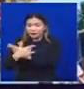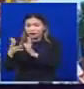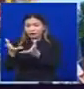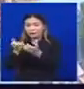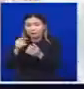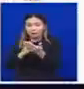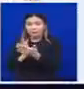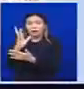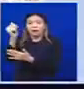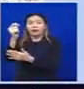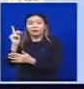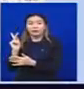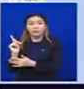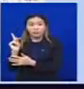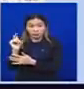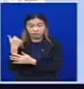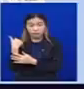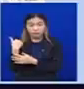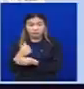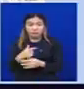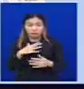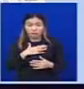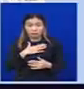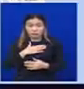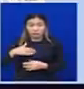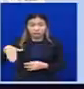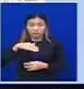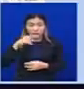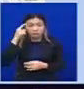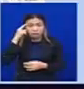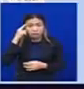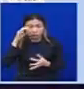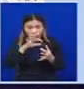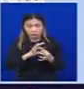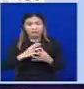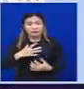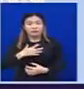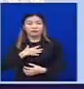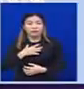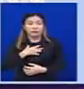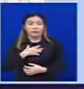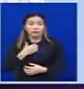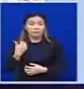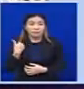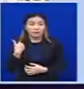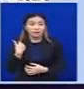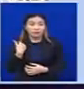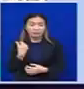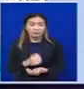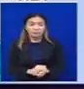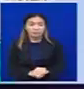อน ก็เราเองเนี่ยรู้ถึงความต้องการของทาง EU แล้วเนี่